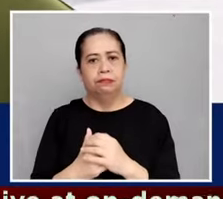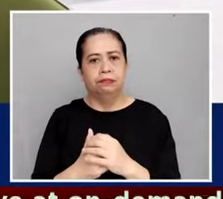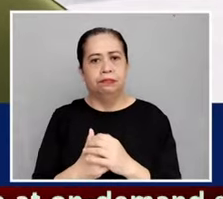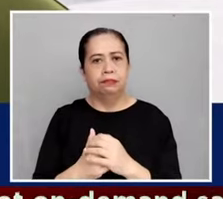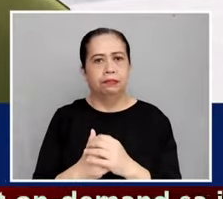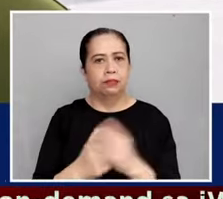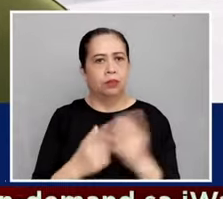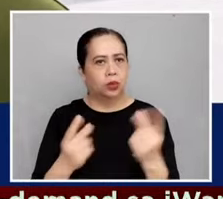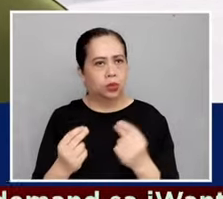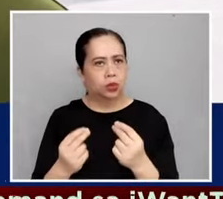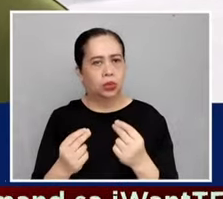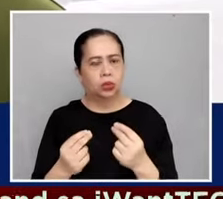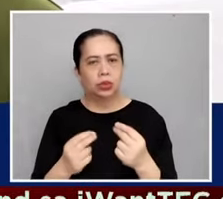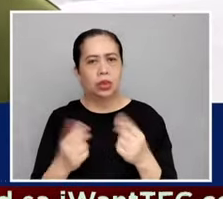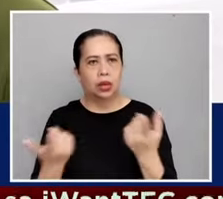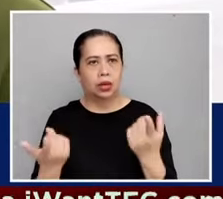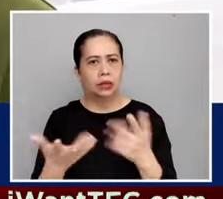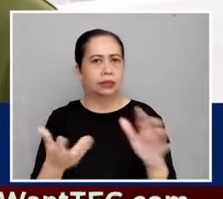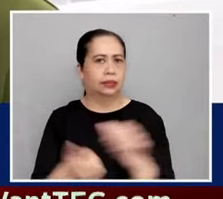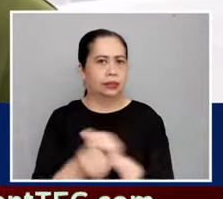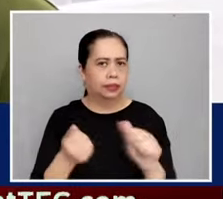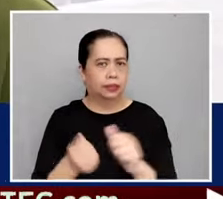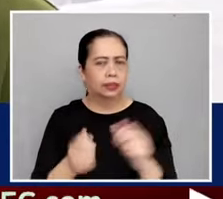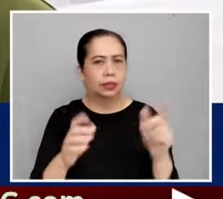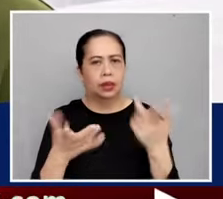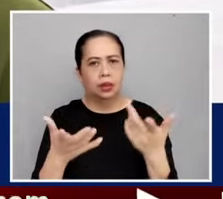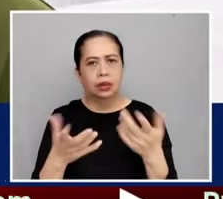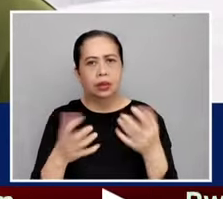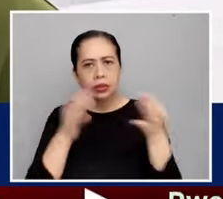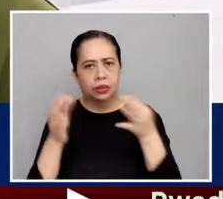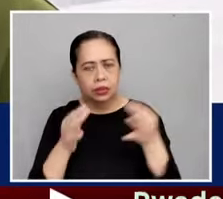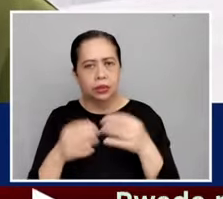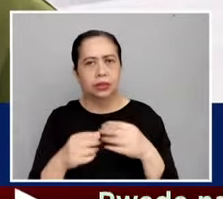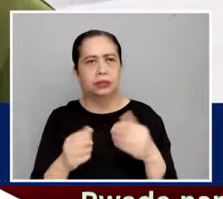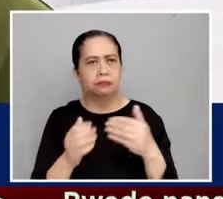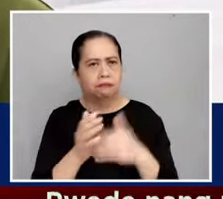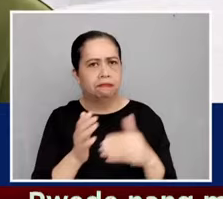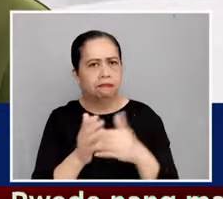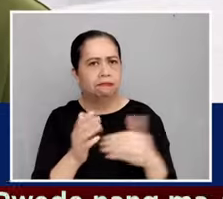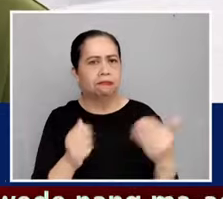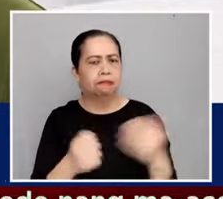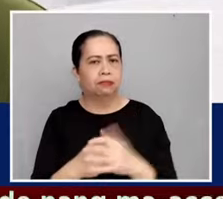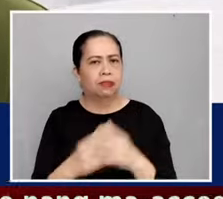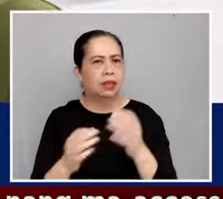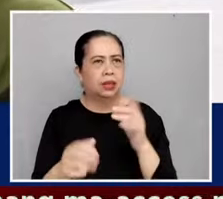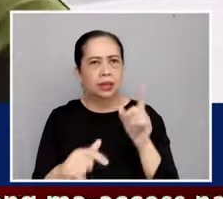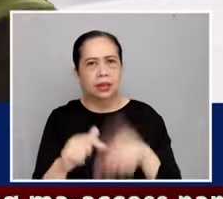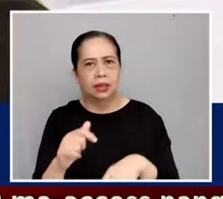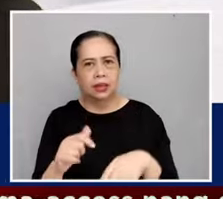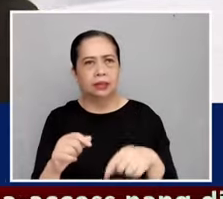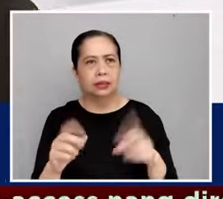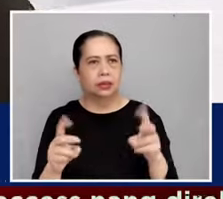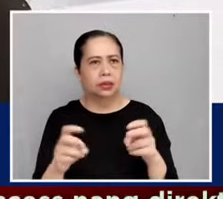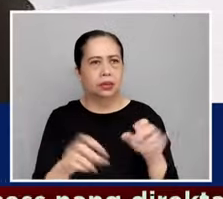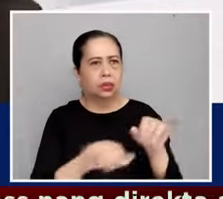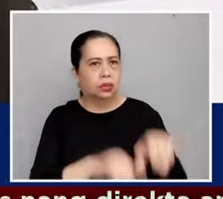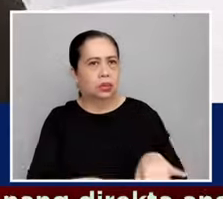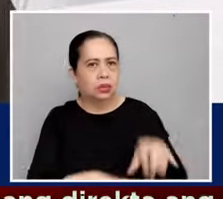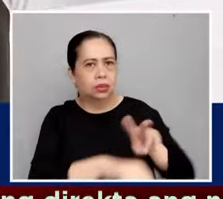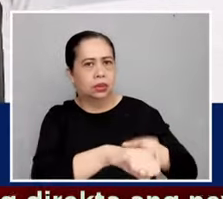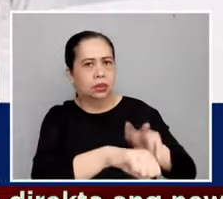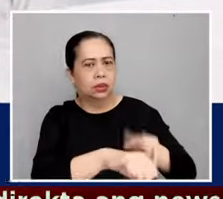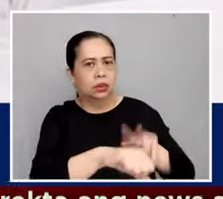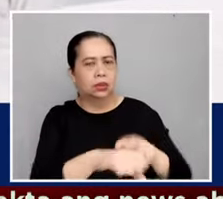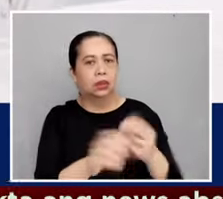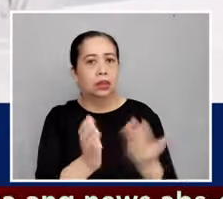do the drug destructions as often as we can. Kasi hindi po pwedeng magtagal sana sa evidence